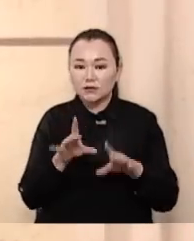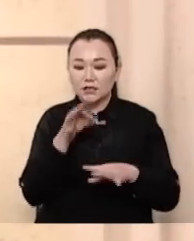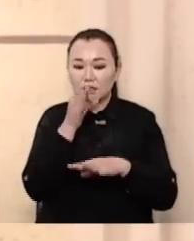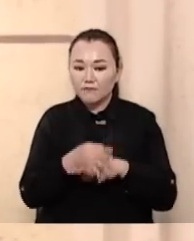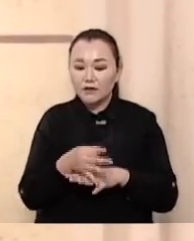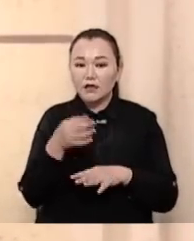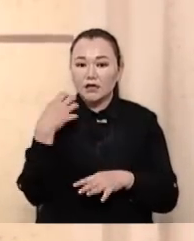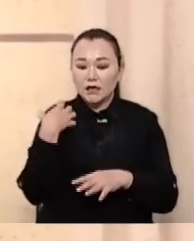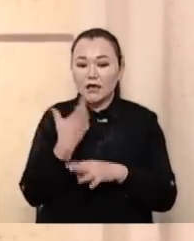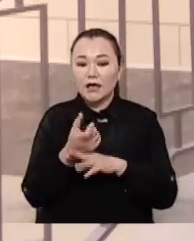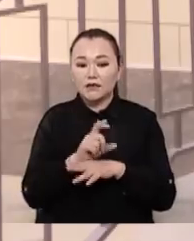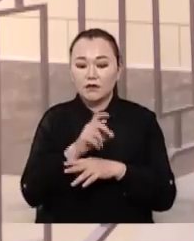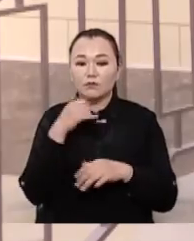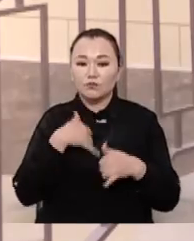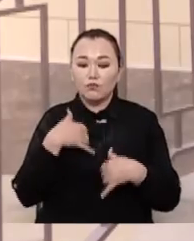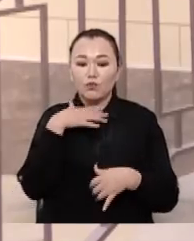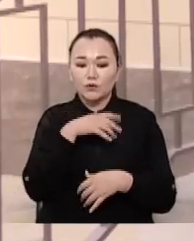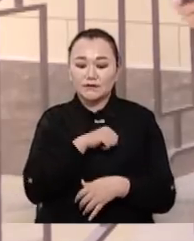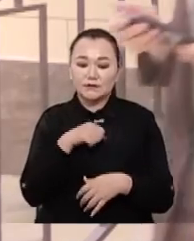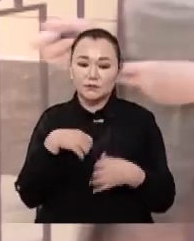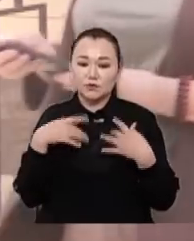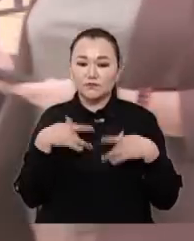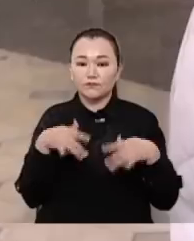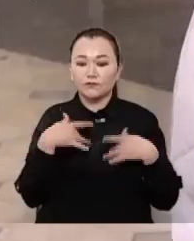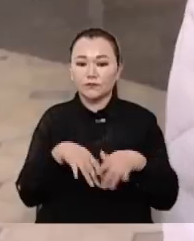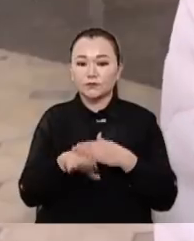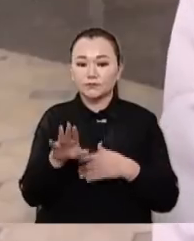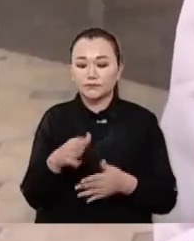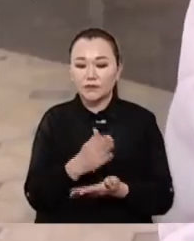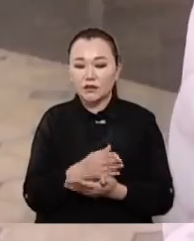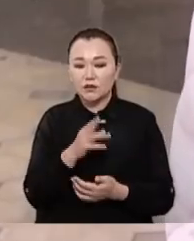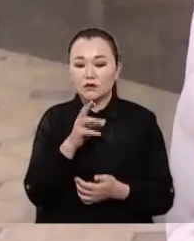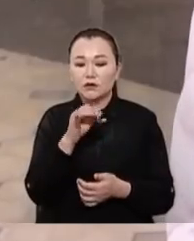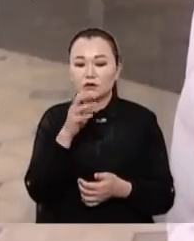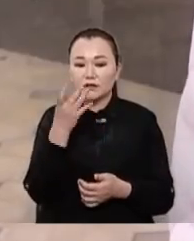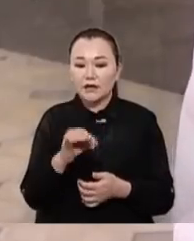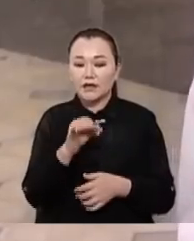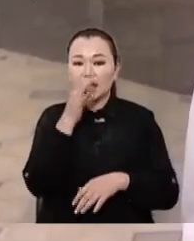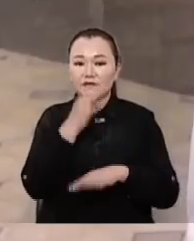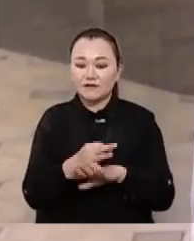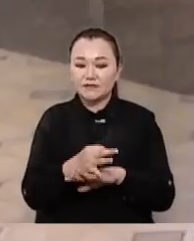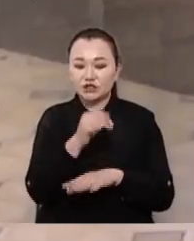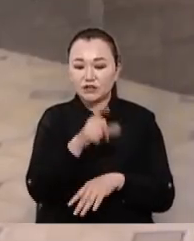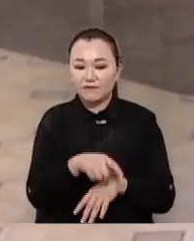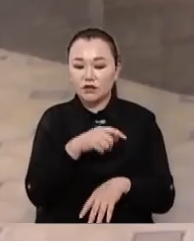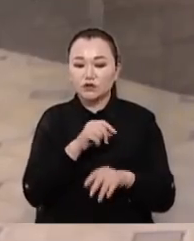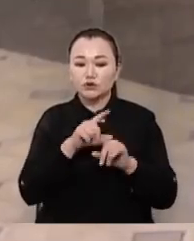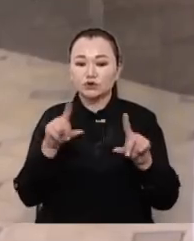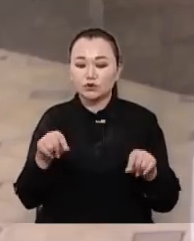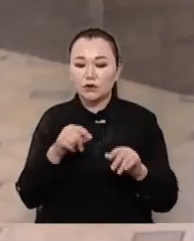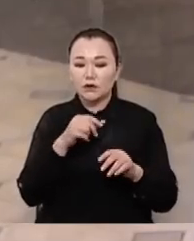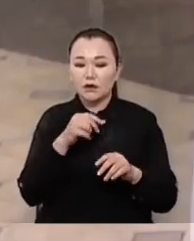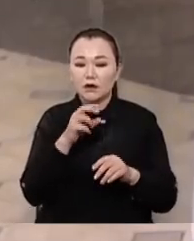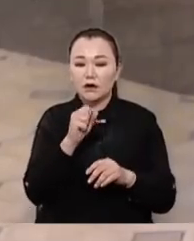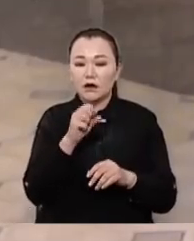berekesi qaşqan soñ muğalimlerdiñ köbi tipti öz eriktermen jumıstan çıkıp ketken. Kurultayşılardıñ keserinen mektebimizde